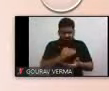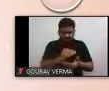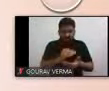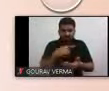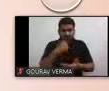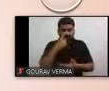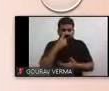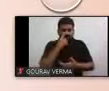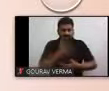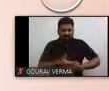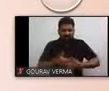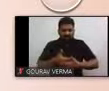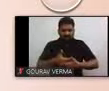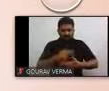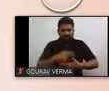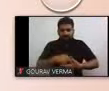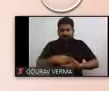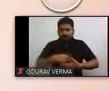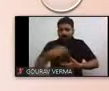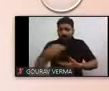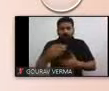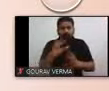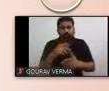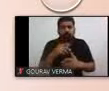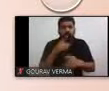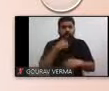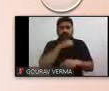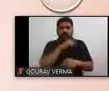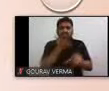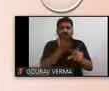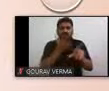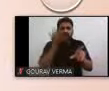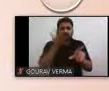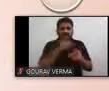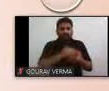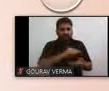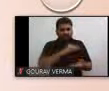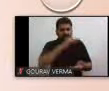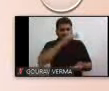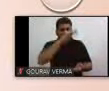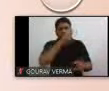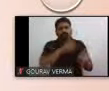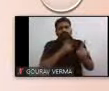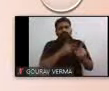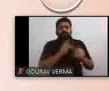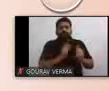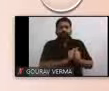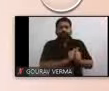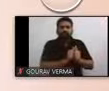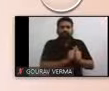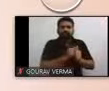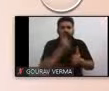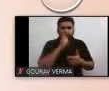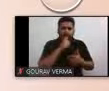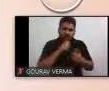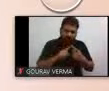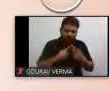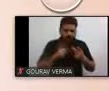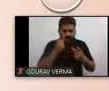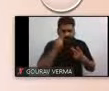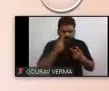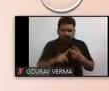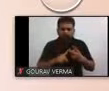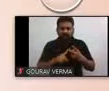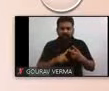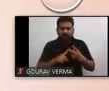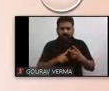से बाहर नहीं आया है, 5 साल तक उसकी दुनिया में एक दो लोग ही हैं, माँ है, पापा है,